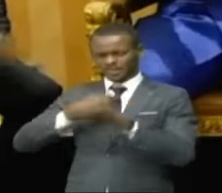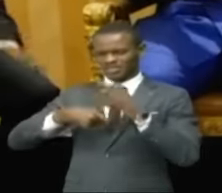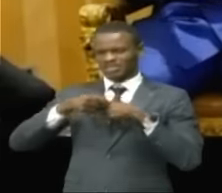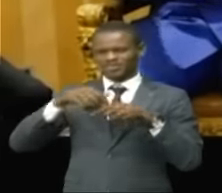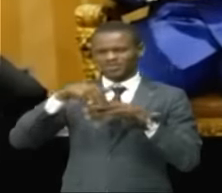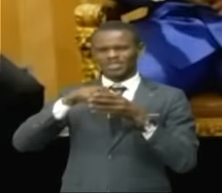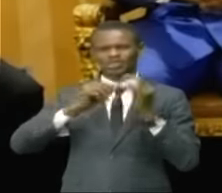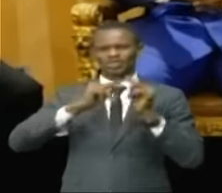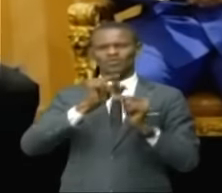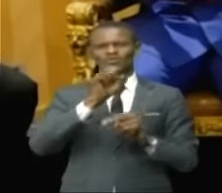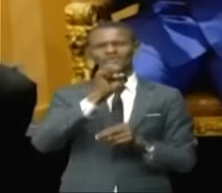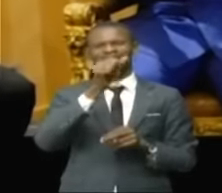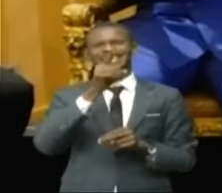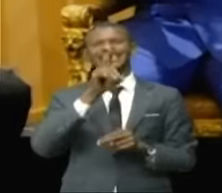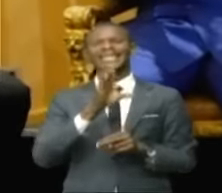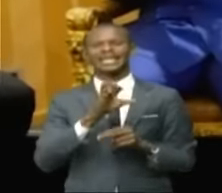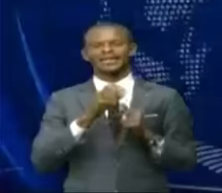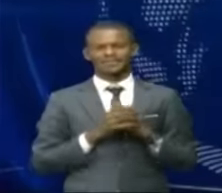SADC.